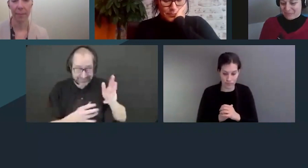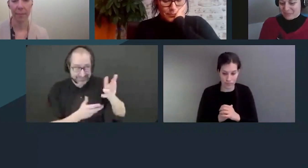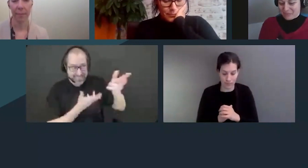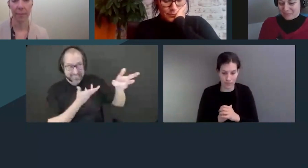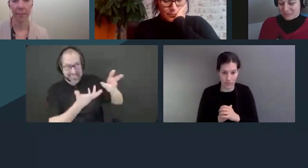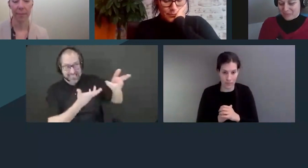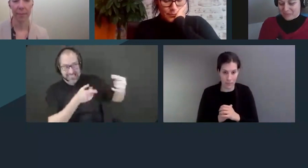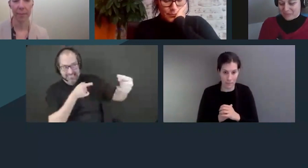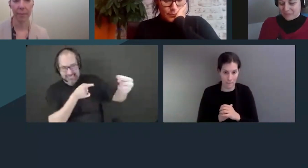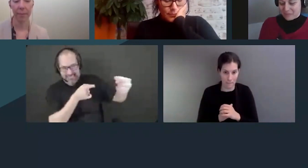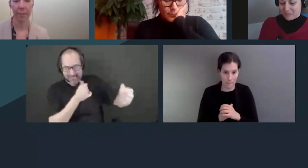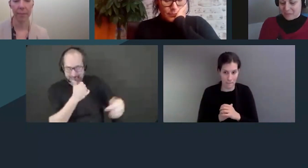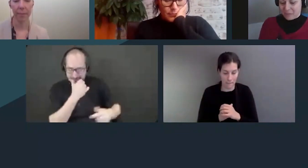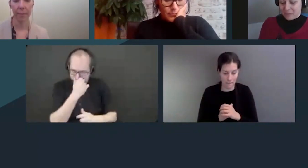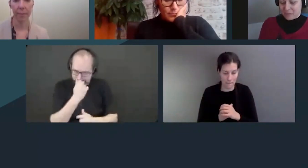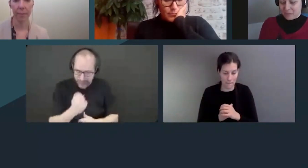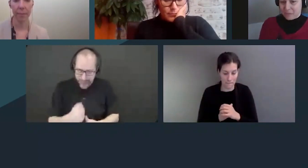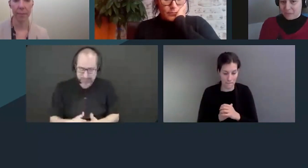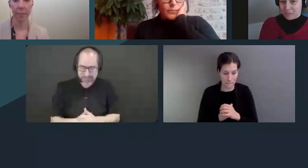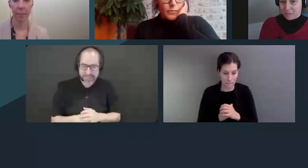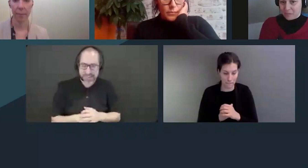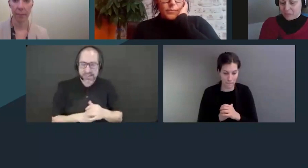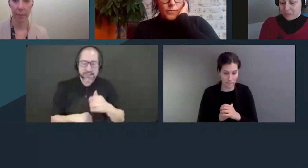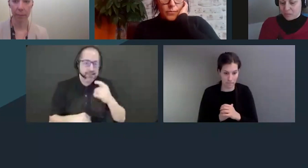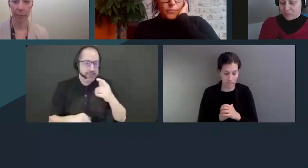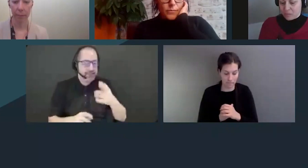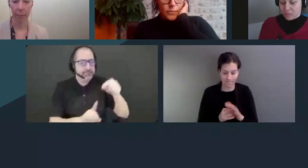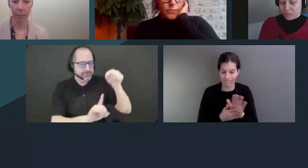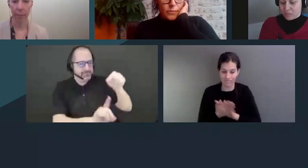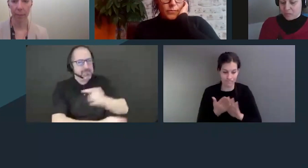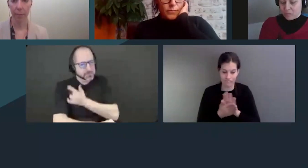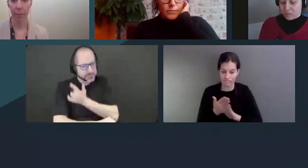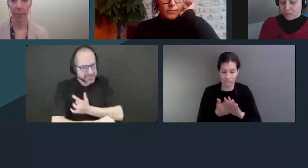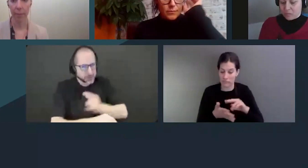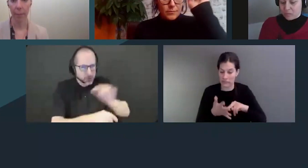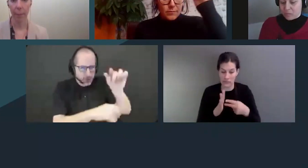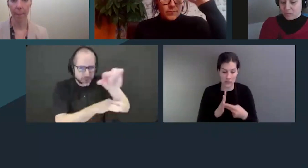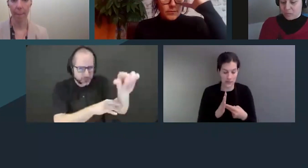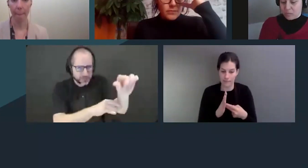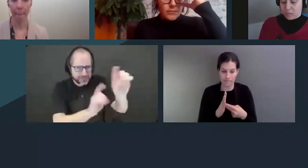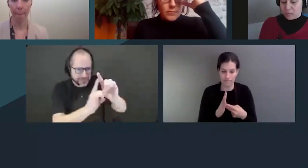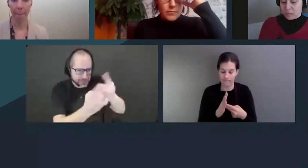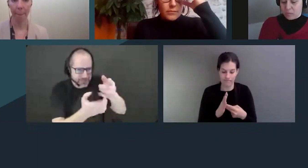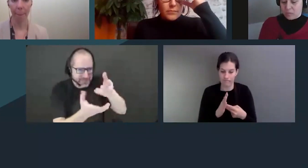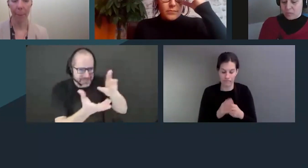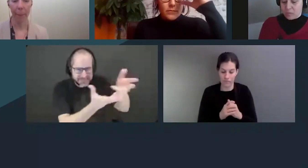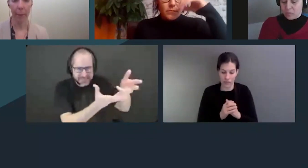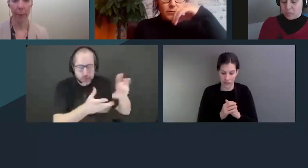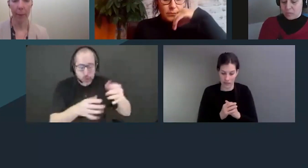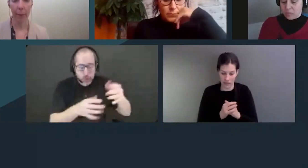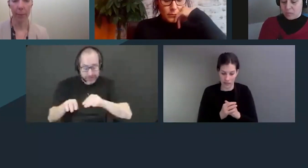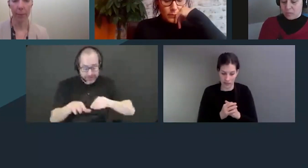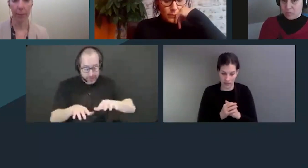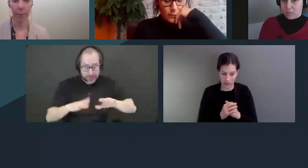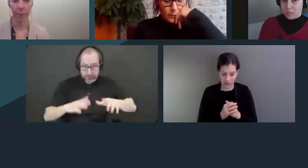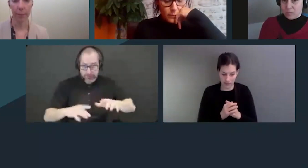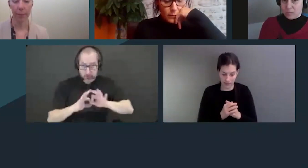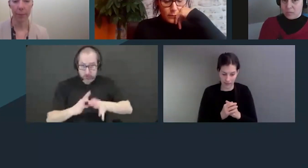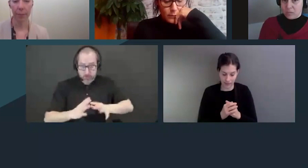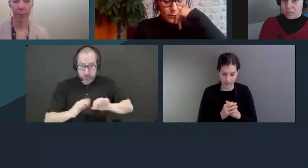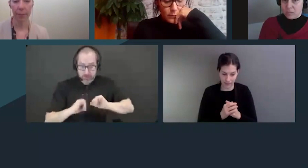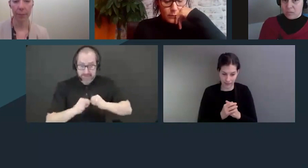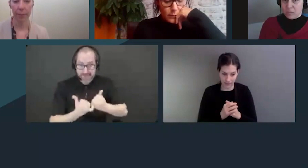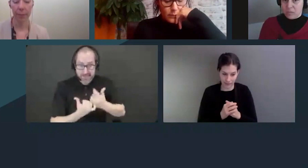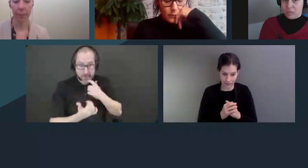avec le gouvernement, les ministères du gouvernement provincial. L'interprétation est dans l'établissement est financée par IRCC.